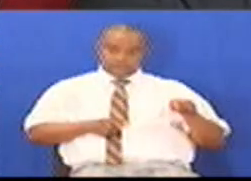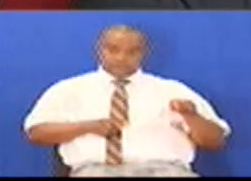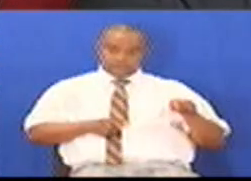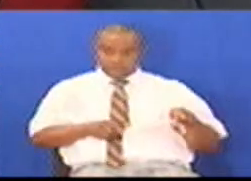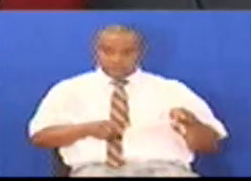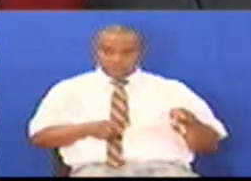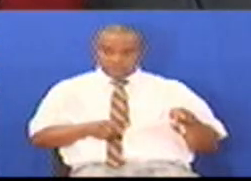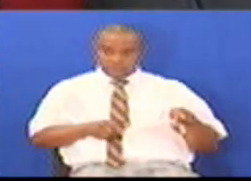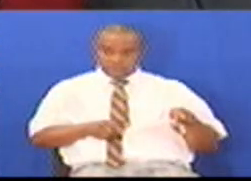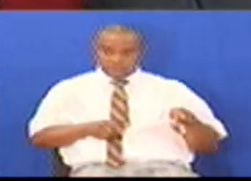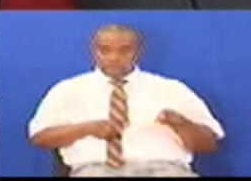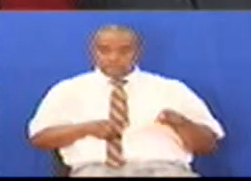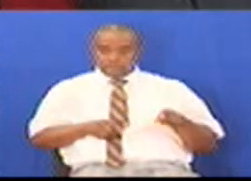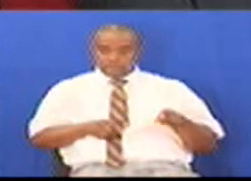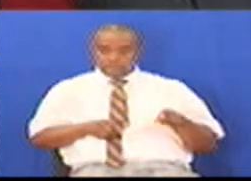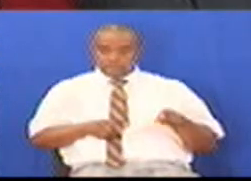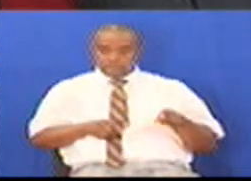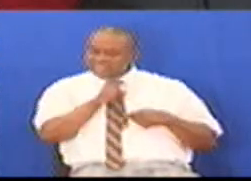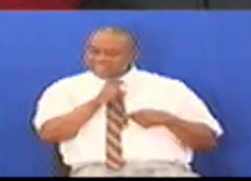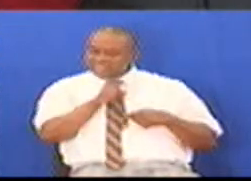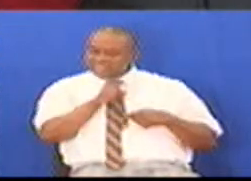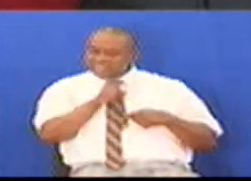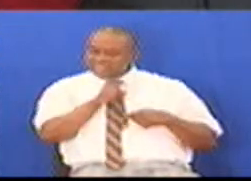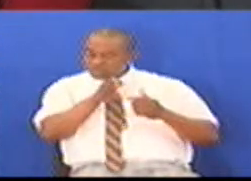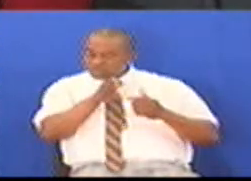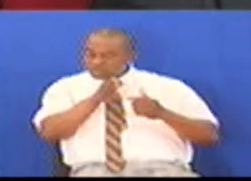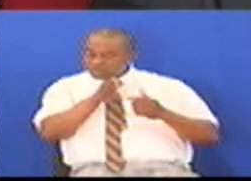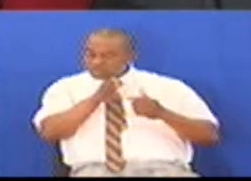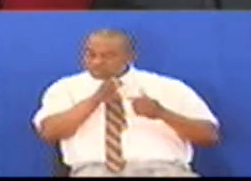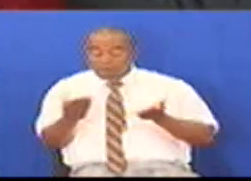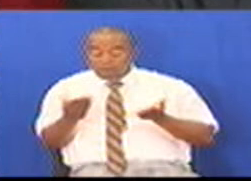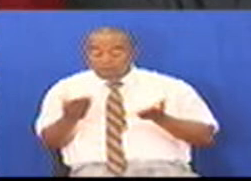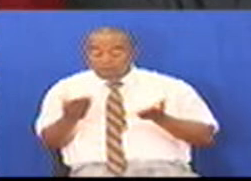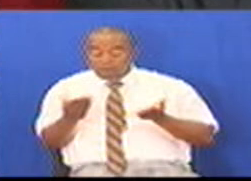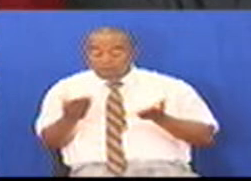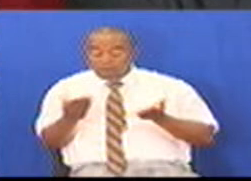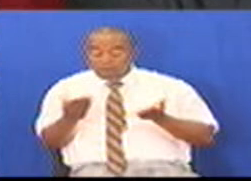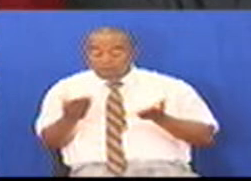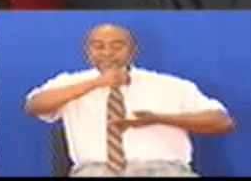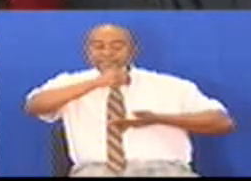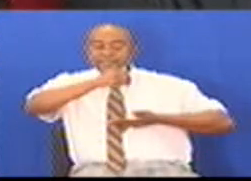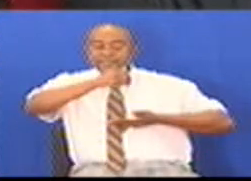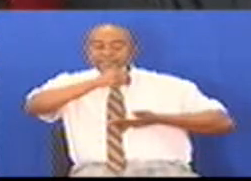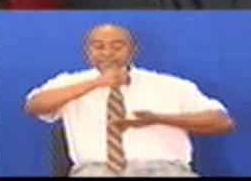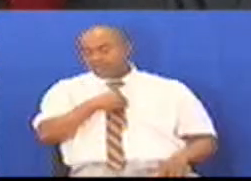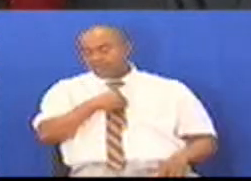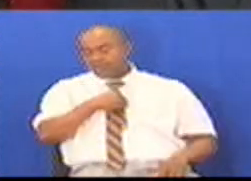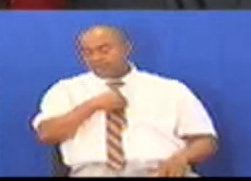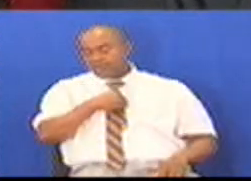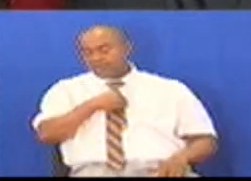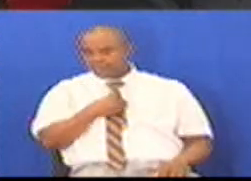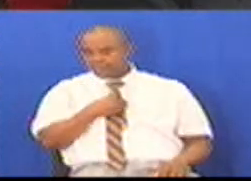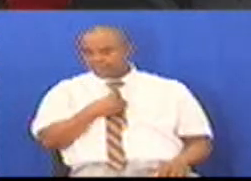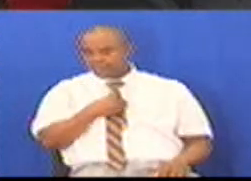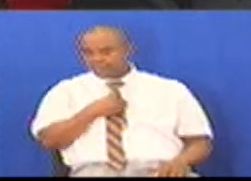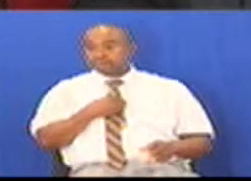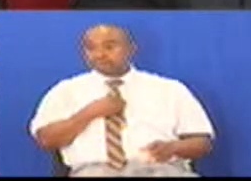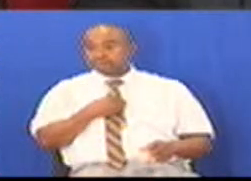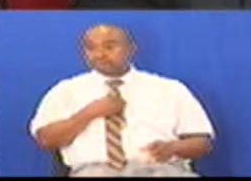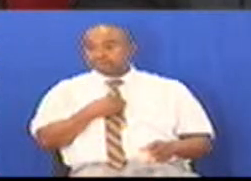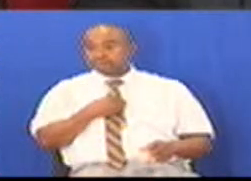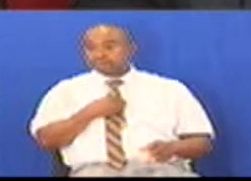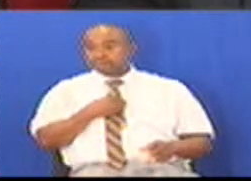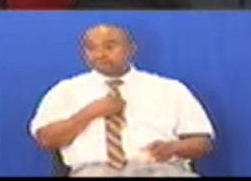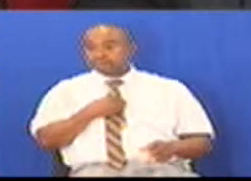ambao usiwe kikwazo kwa maendeleo ya sekta binafsi. Mwelekeo wa utekelezaji wa budget katika kipindi cha